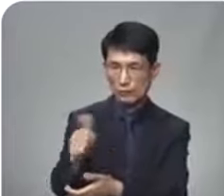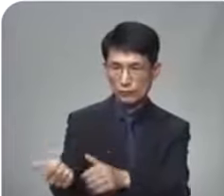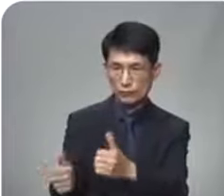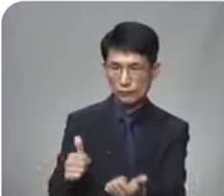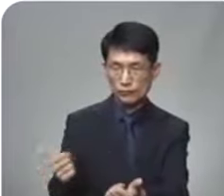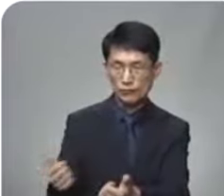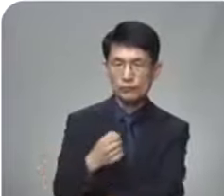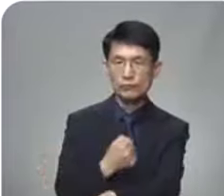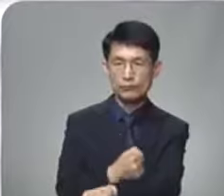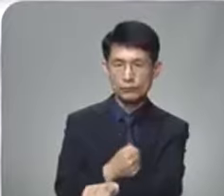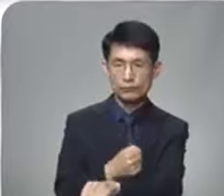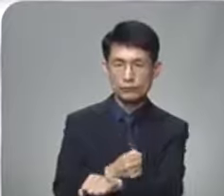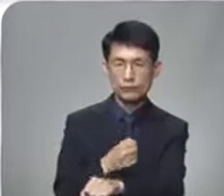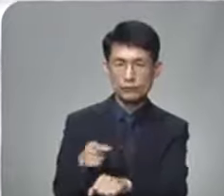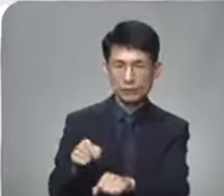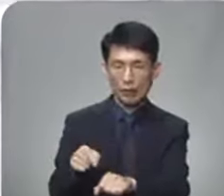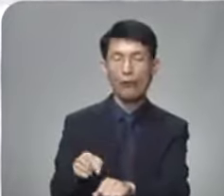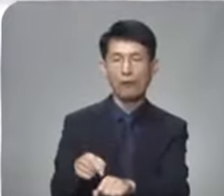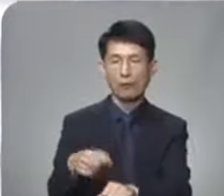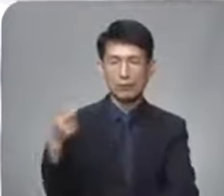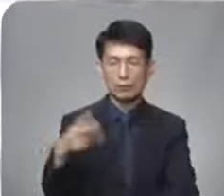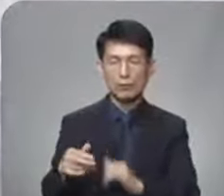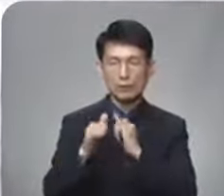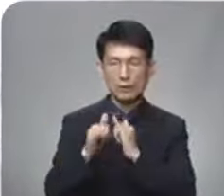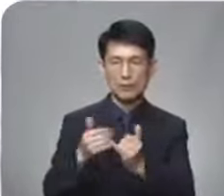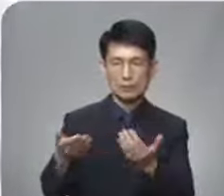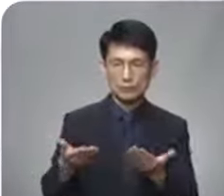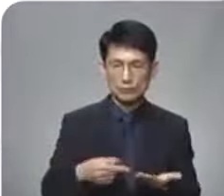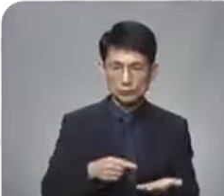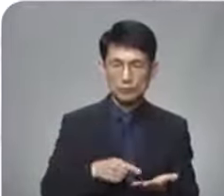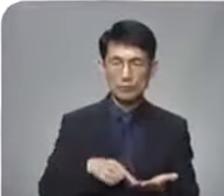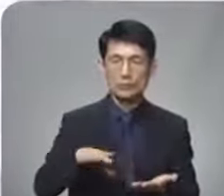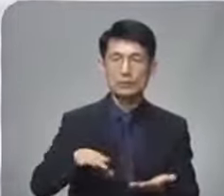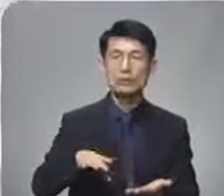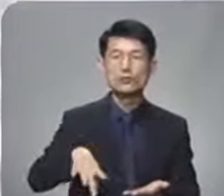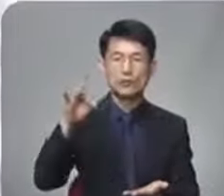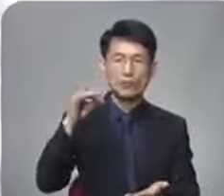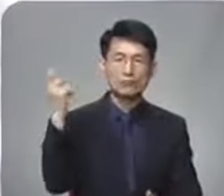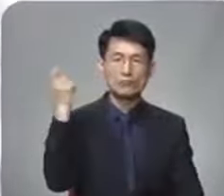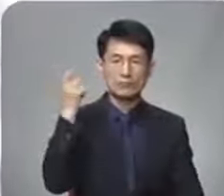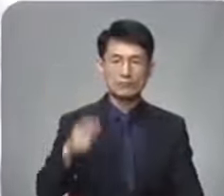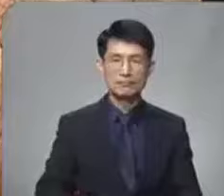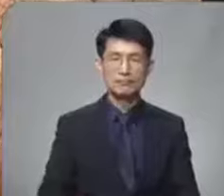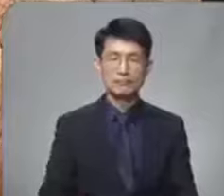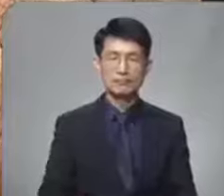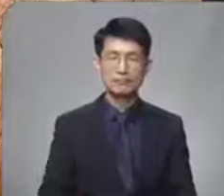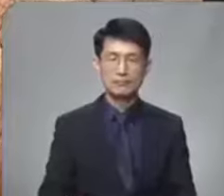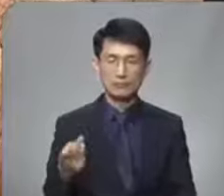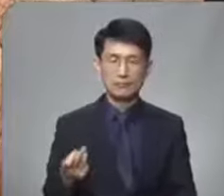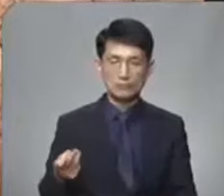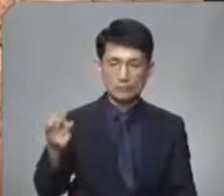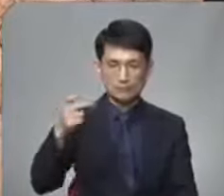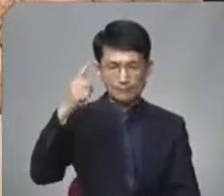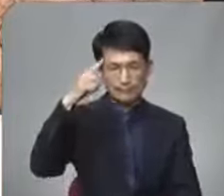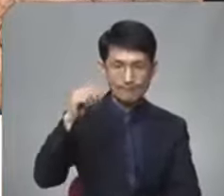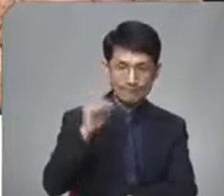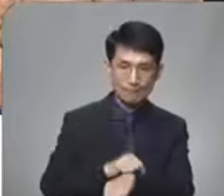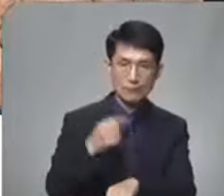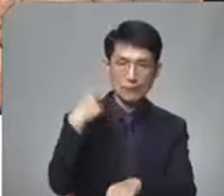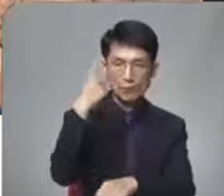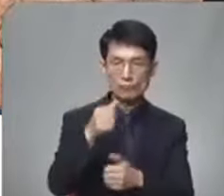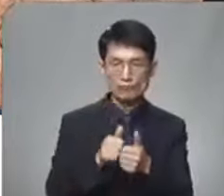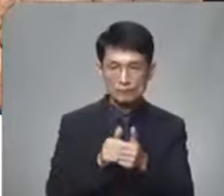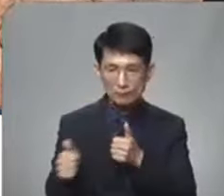사망직후 훈장수여 대상자였다 것도 전부 이번에 처음 알았습니다 우 빠 했어요 인도